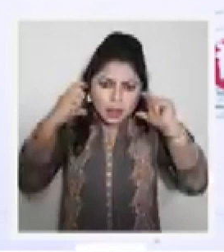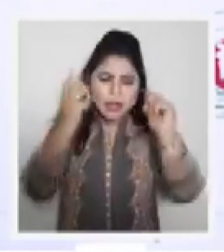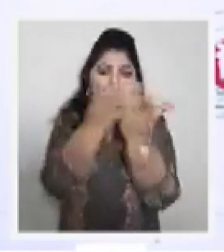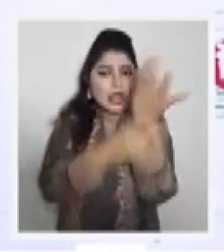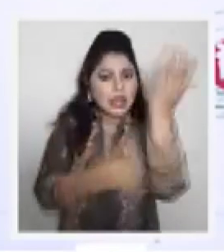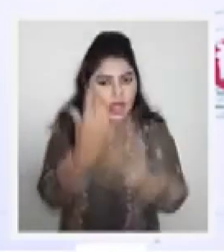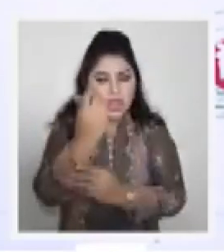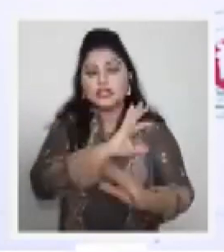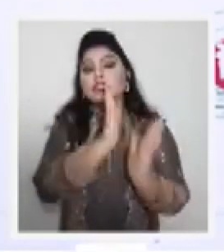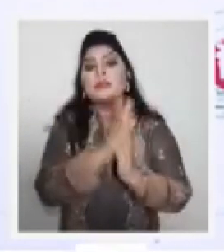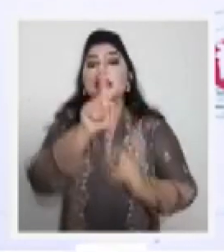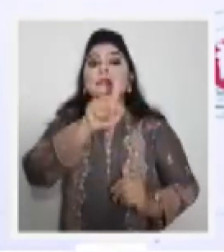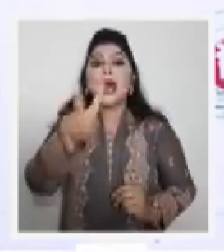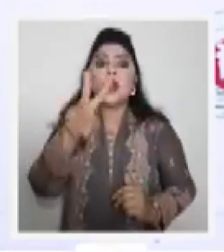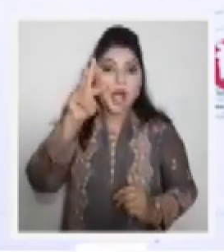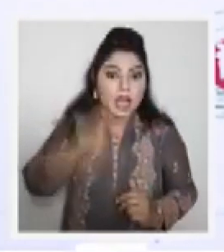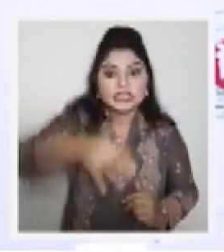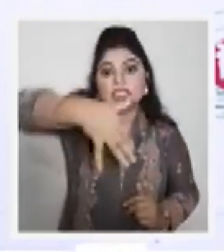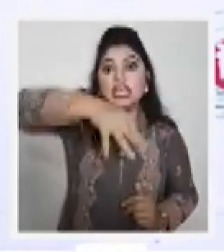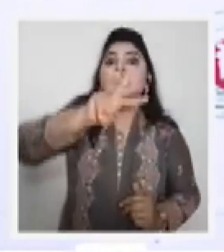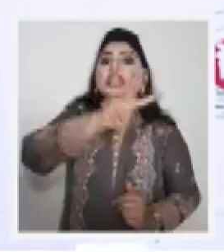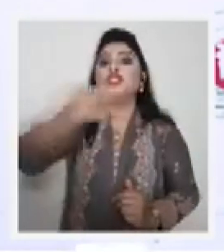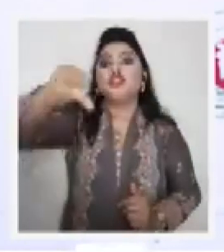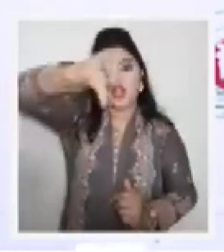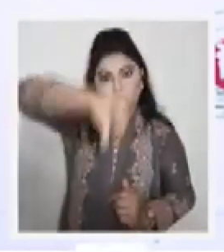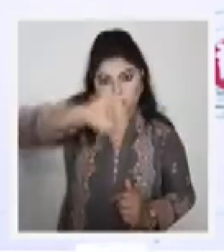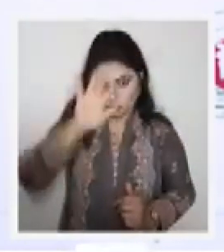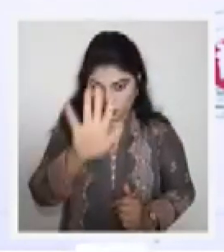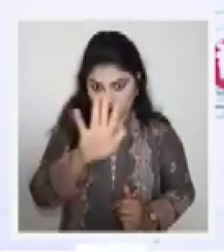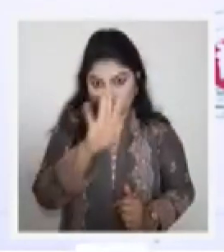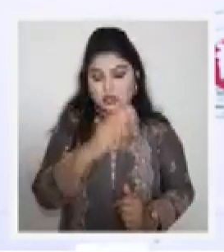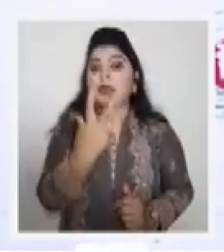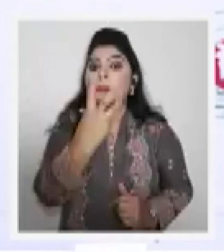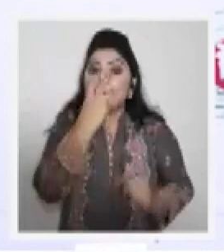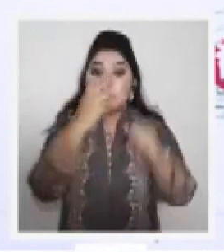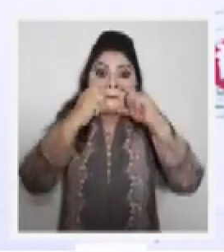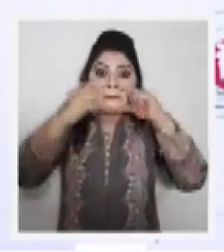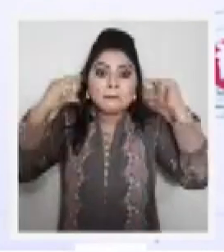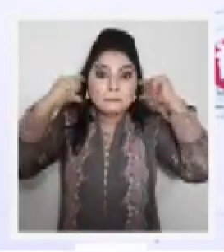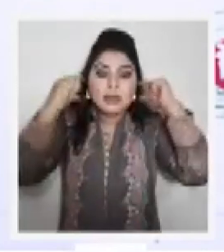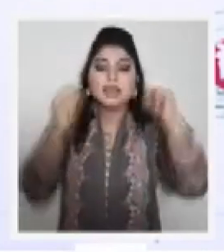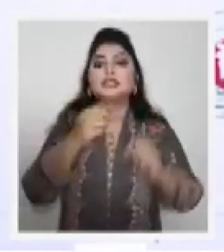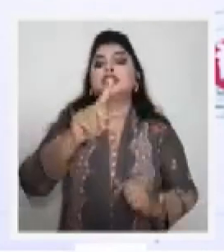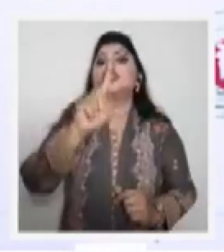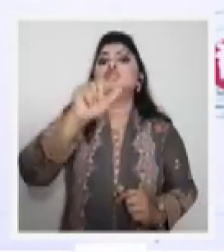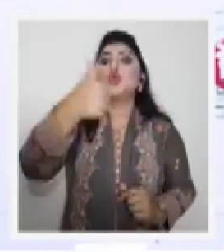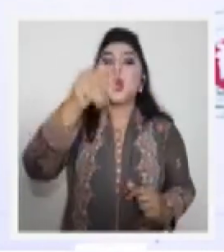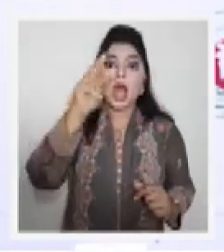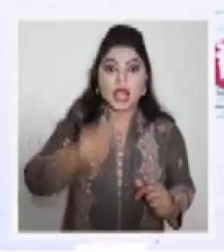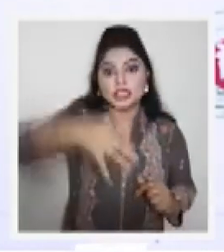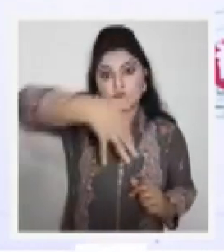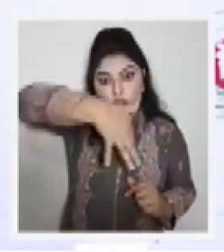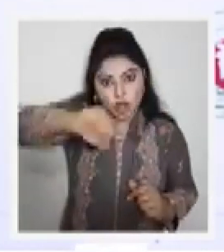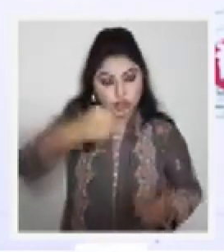কোভিড-19 বিষয়ক সুরক্ষা সামগ্রী 24 ঘন্টায় বিতরণের তথ্য। বিভিন্ন ক্যাটাগরির গ্লাভস বিতরণ হয়েছে 24 ঘন্টায়